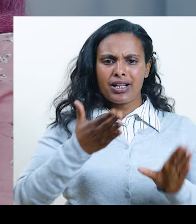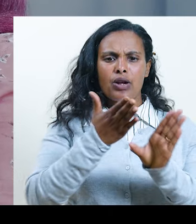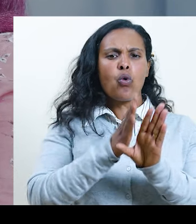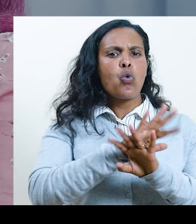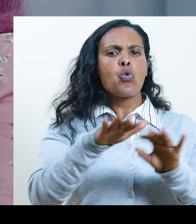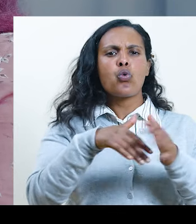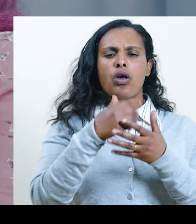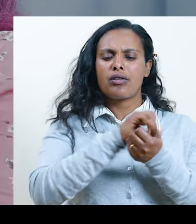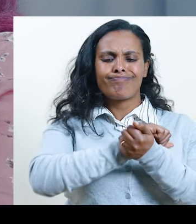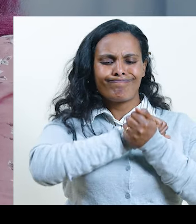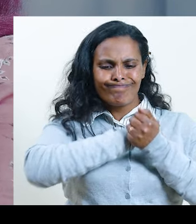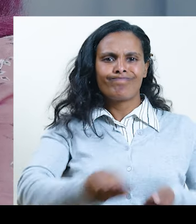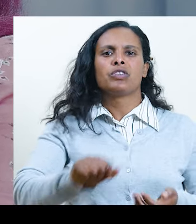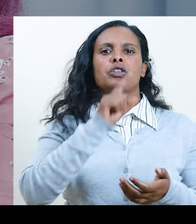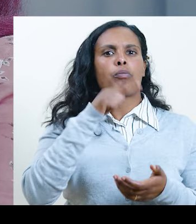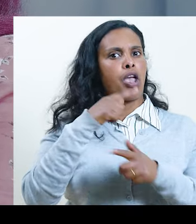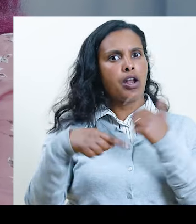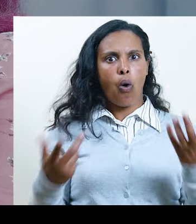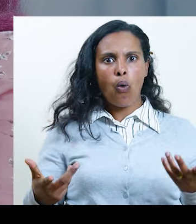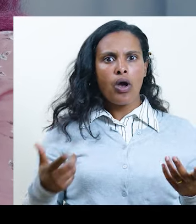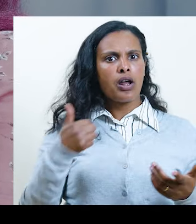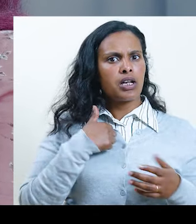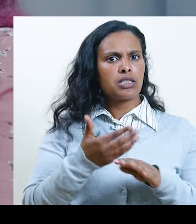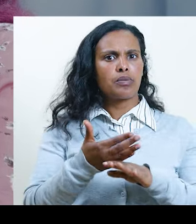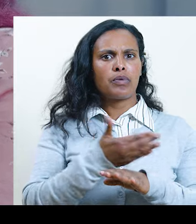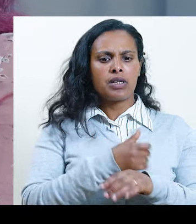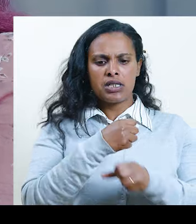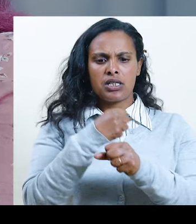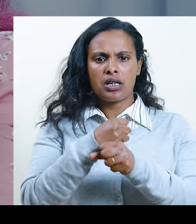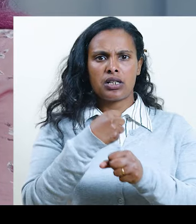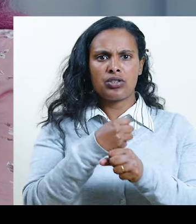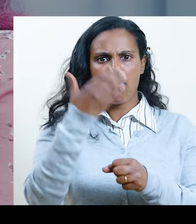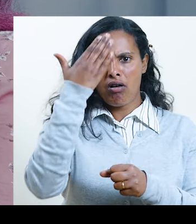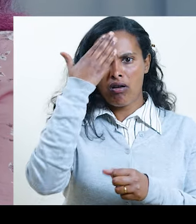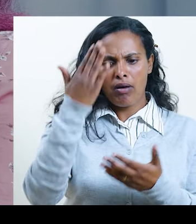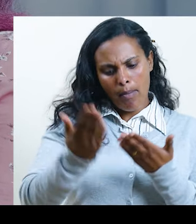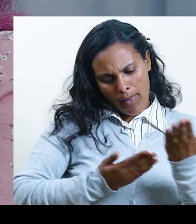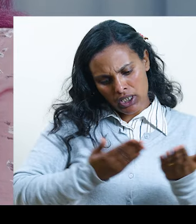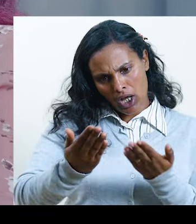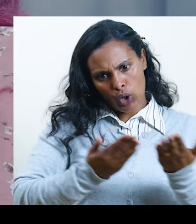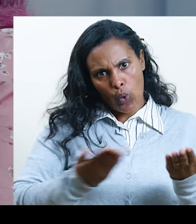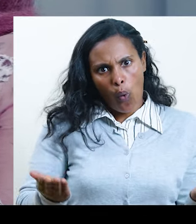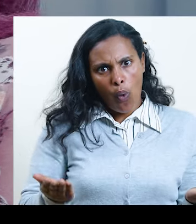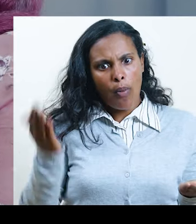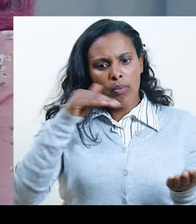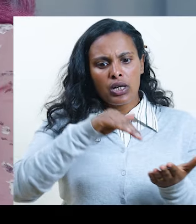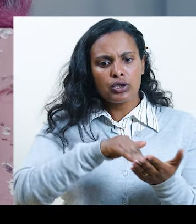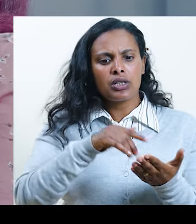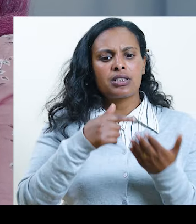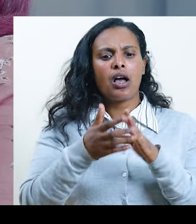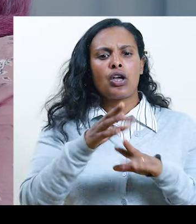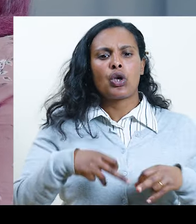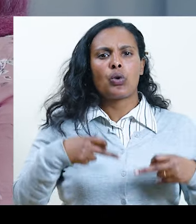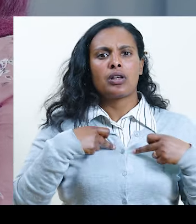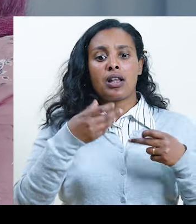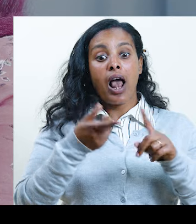ስነ ልቦናዊ ሁሉ ነገርሽን አድቅቆት ነው የሚሄደው እኔ ከዚህ በፊት ስራ ሰርቻ አላቅም የመስተንግዶ ህይወት ነው ደግሜ እዛ ህይወት